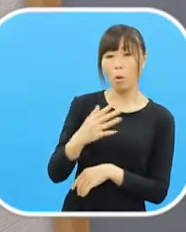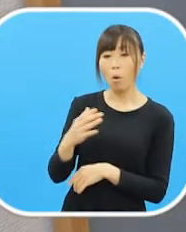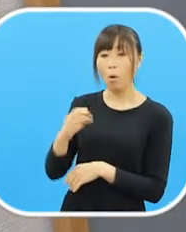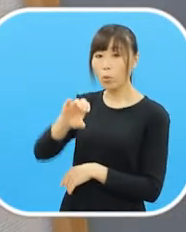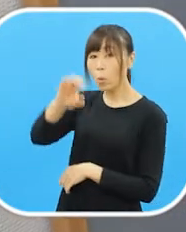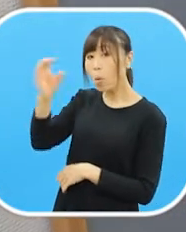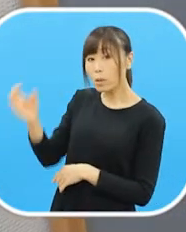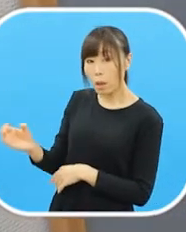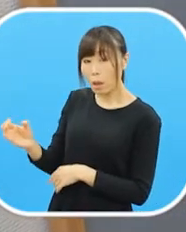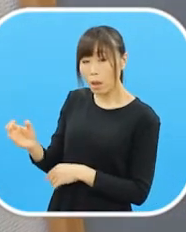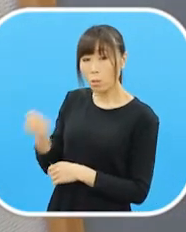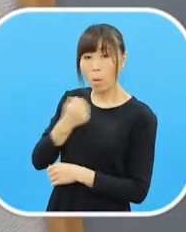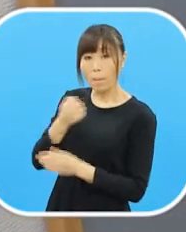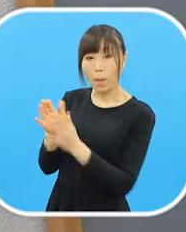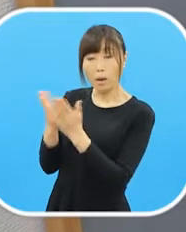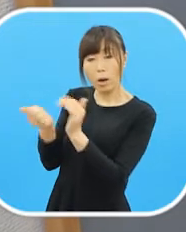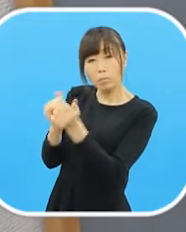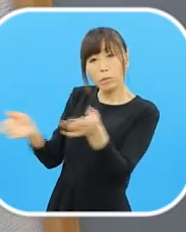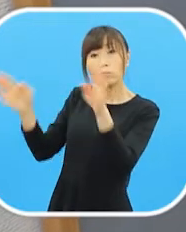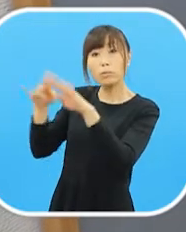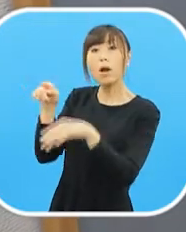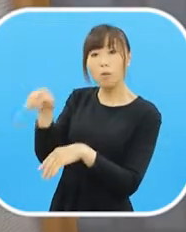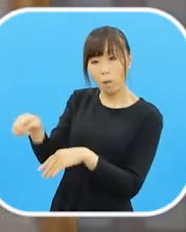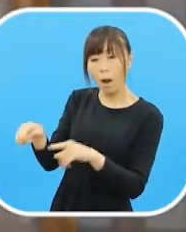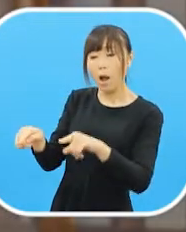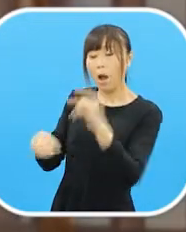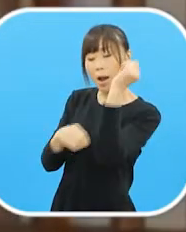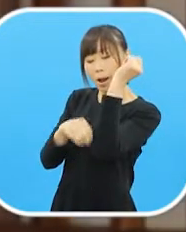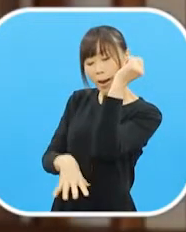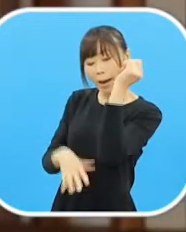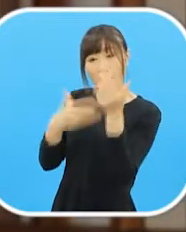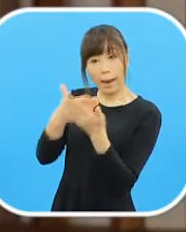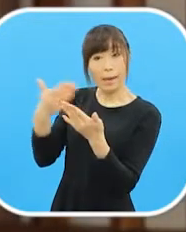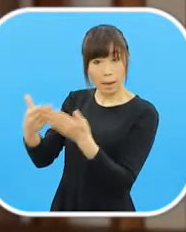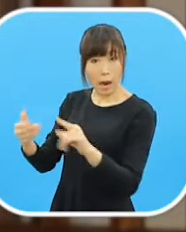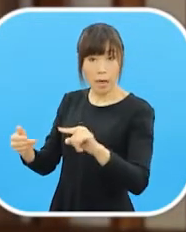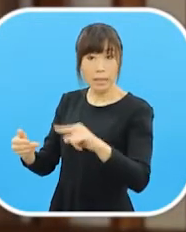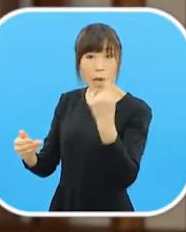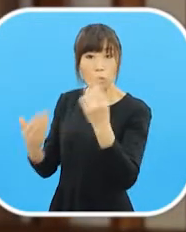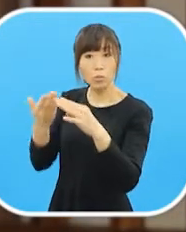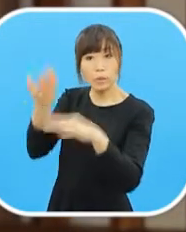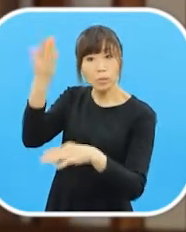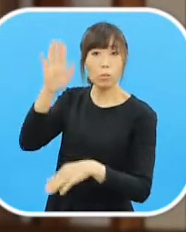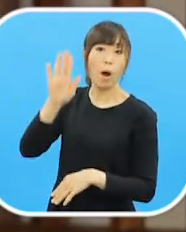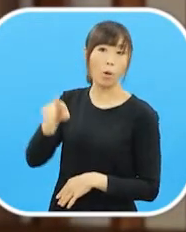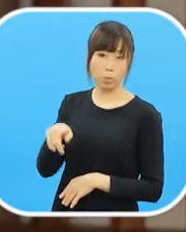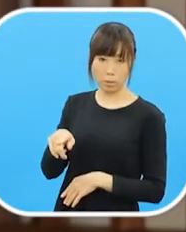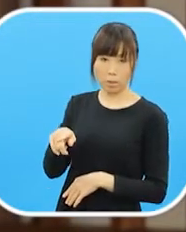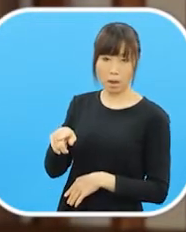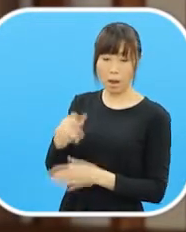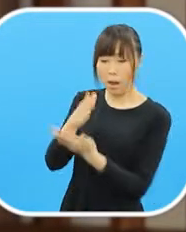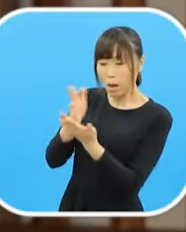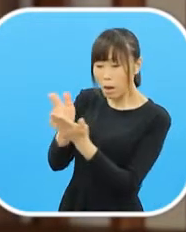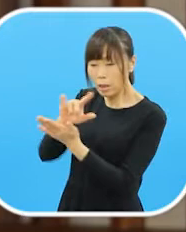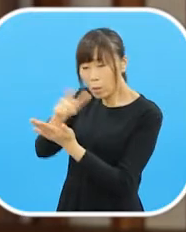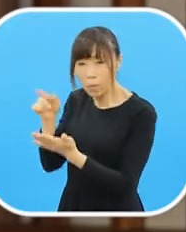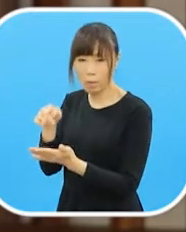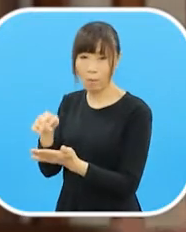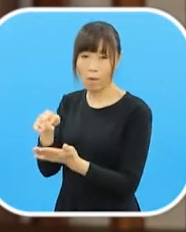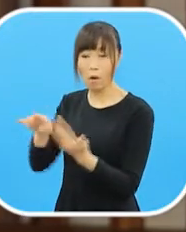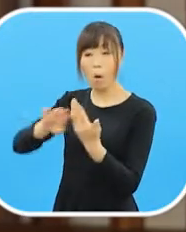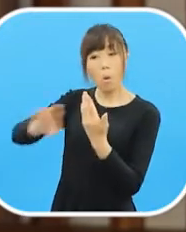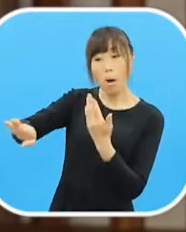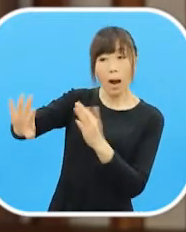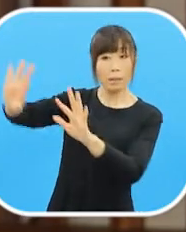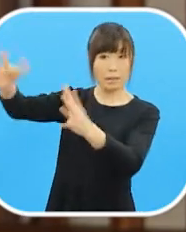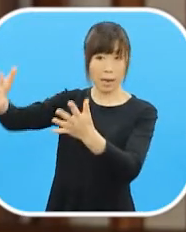上なんか原画があるって、そんなとこありませんもの。だからこれは知事ぜひ売りの一つにした方がいいですね。なんか私